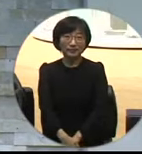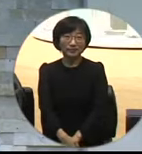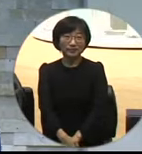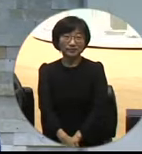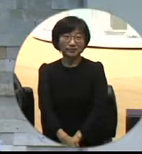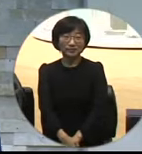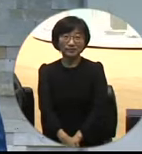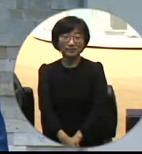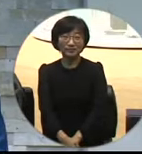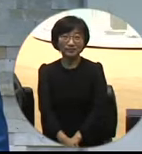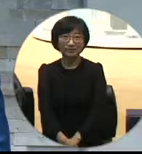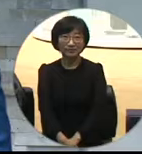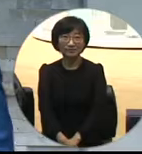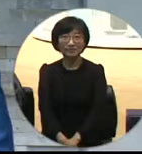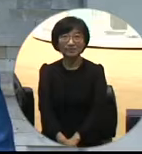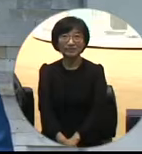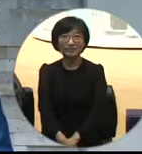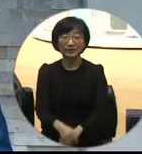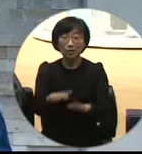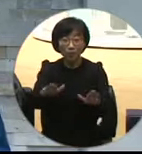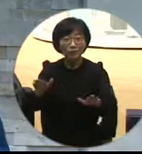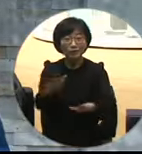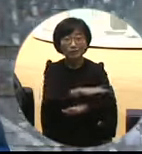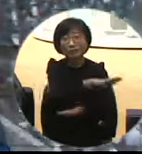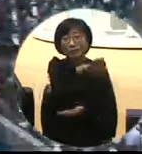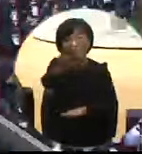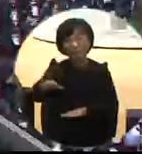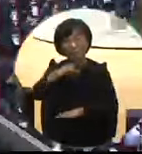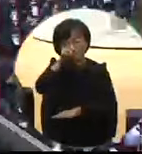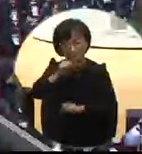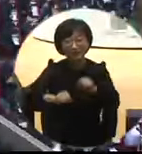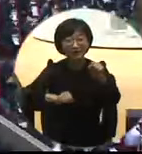자, 오늘부터 여러분 선을 향하시 바랍니다.